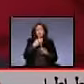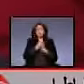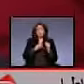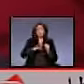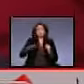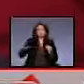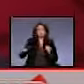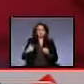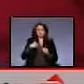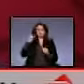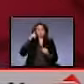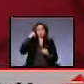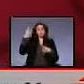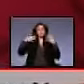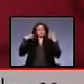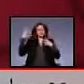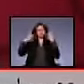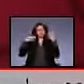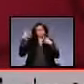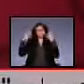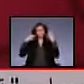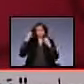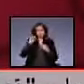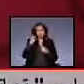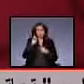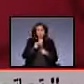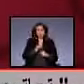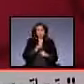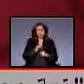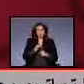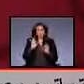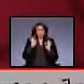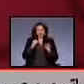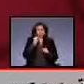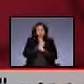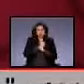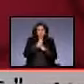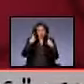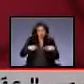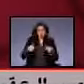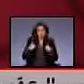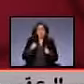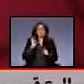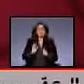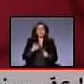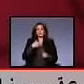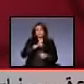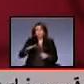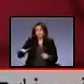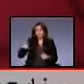دول اول حاجه شغلت بالي. انت مهنتك معتمده على جسمك. طب هيعيشوا